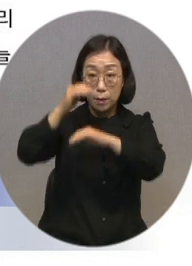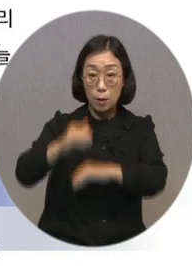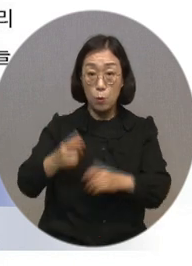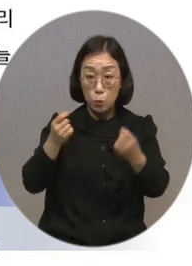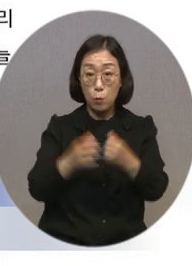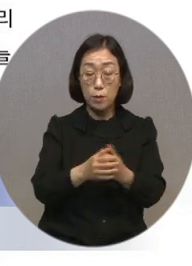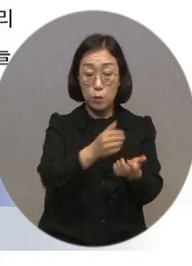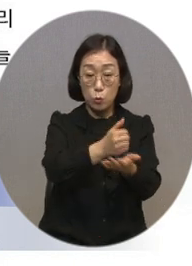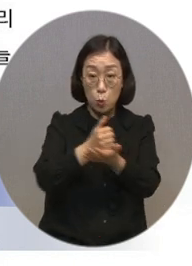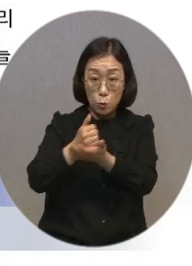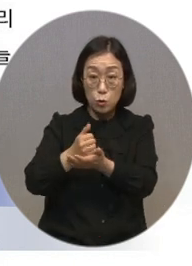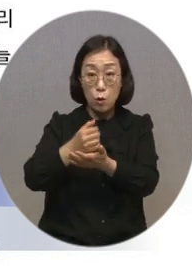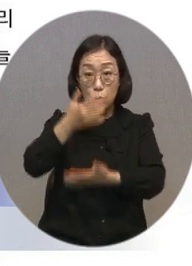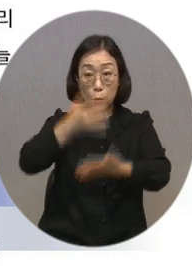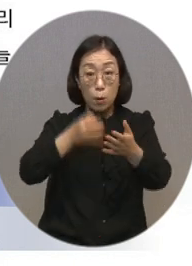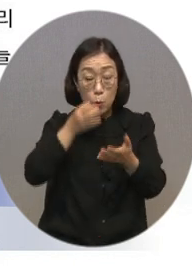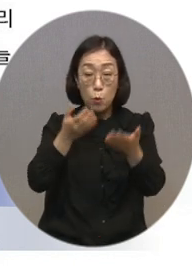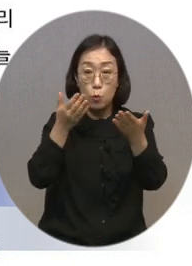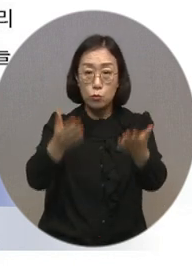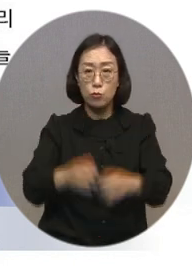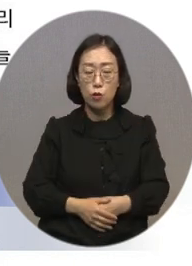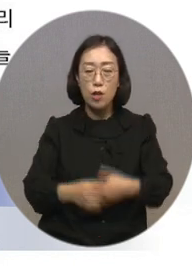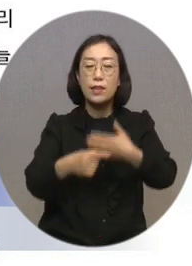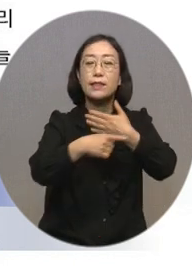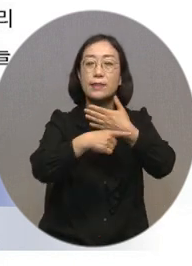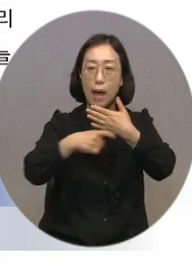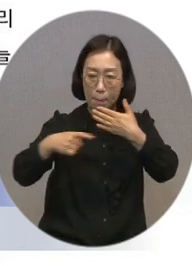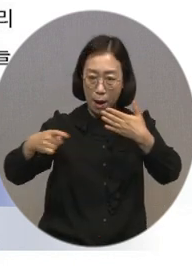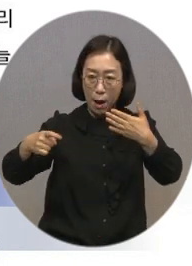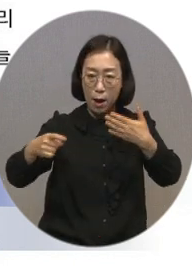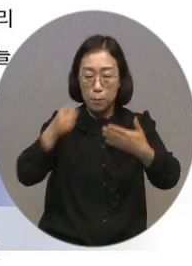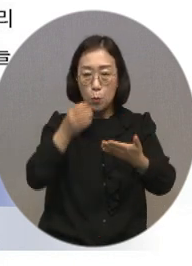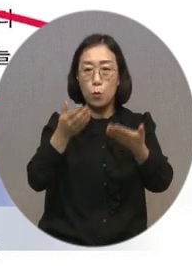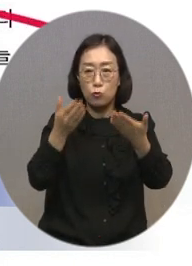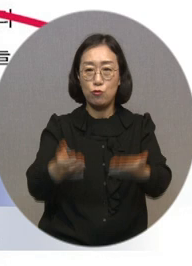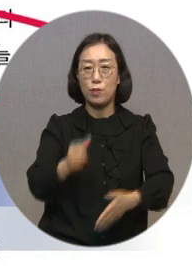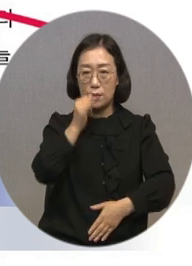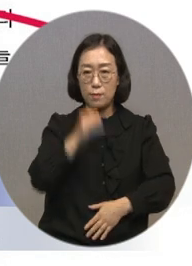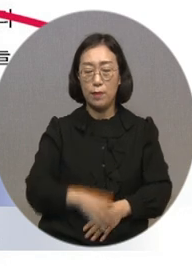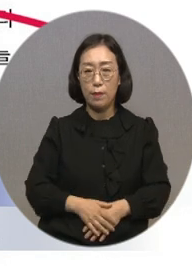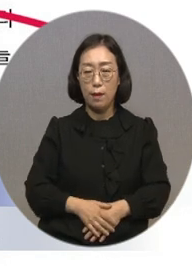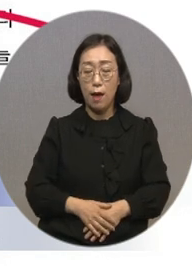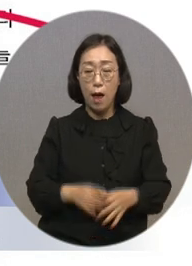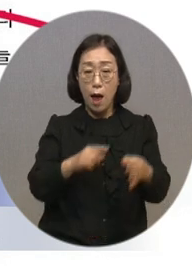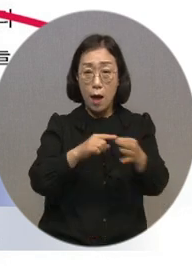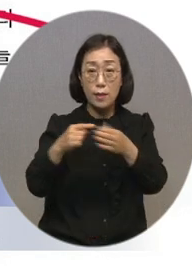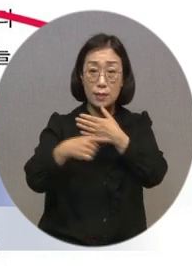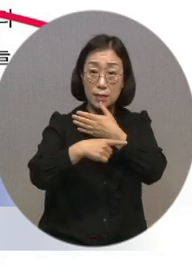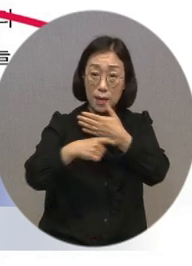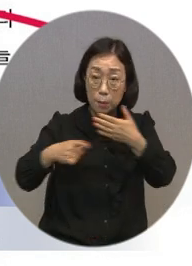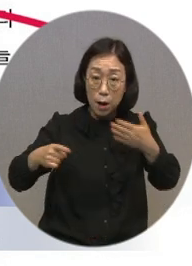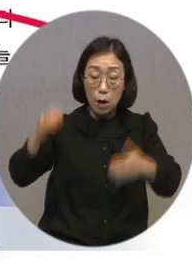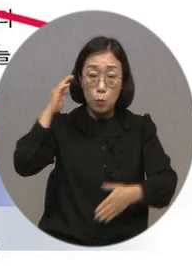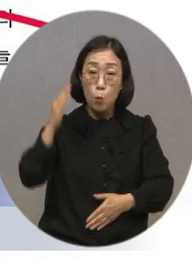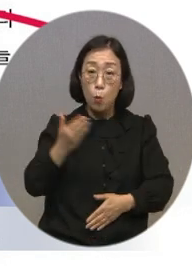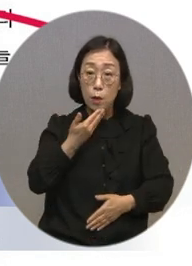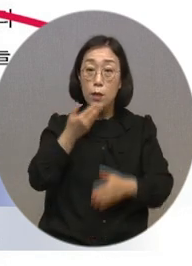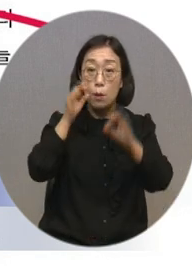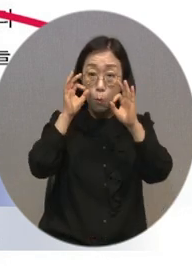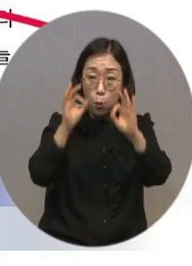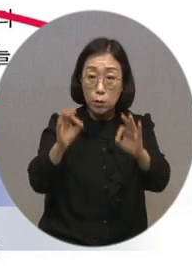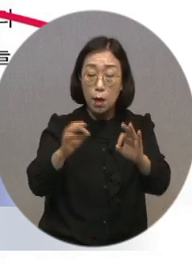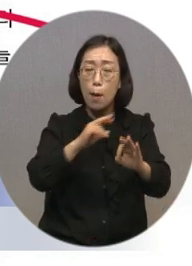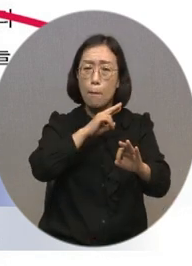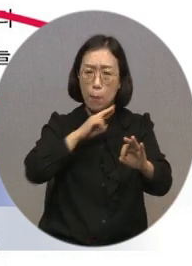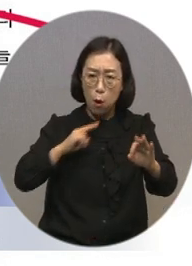이번 초청 상에는이 한글 자막 영화로 진행이 됩니다 한글자막 영화는 청각장애의 편의를 위해